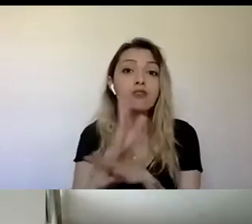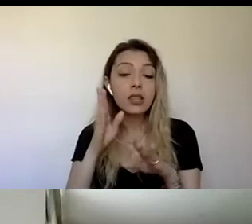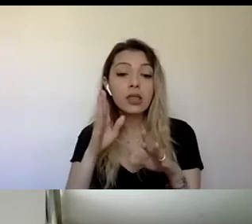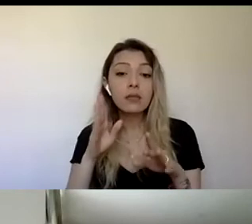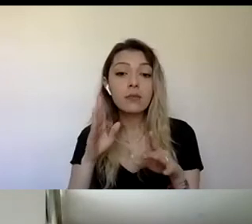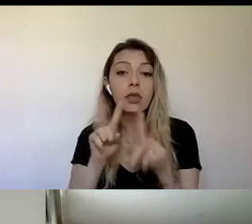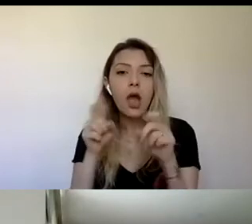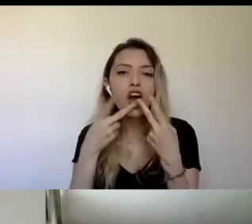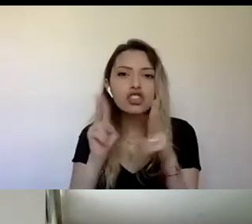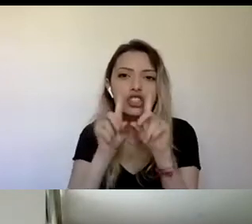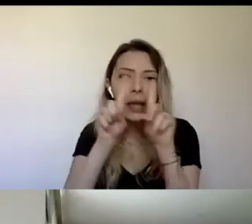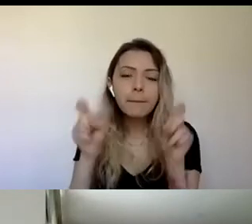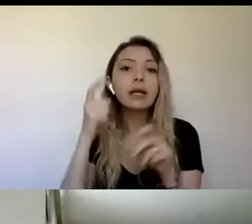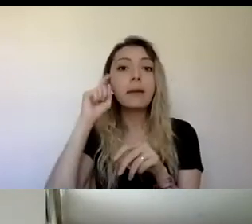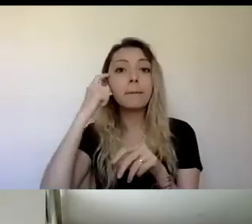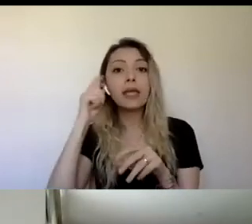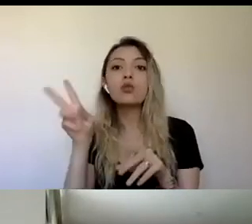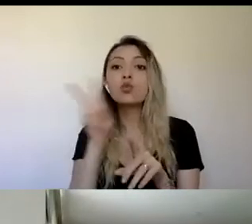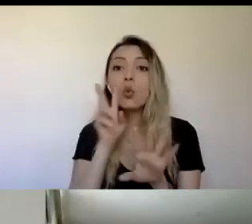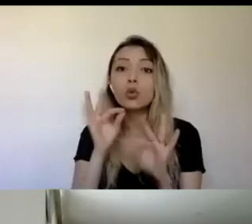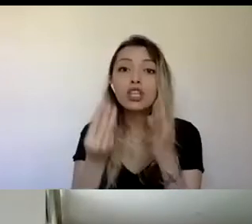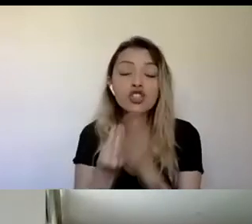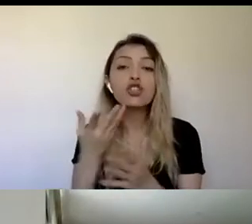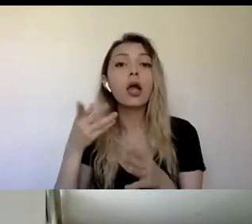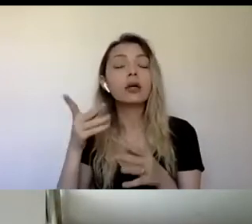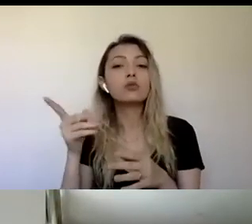olan bilginin doğru olup olmadığını